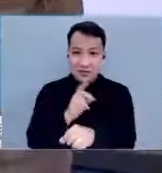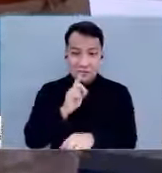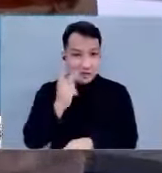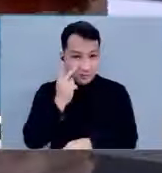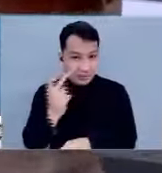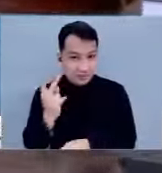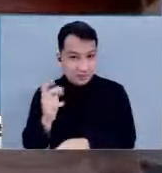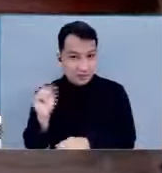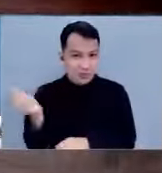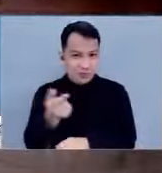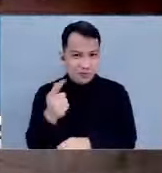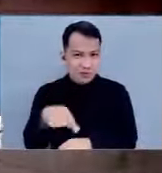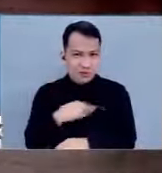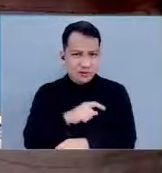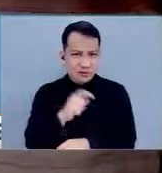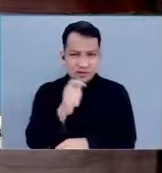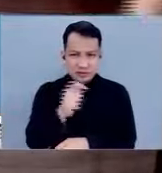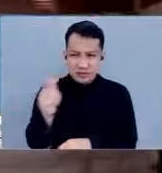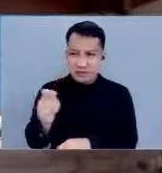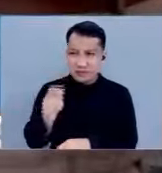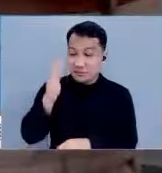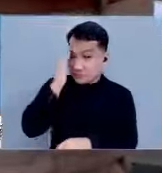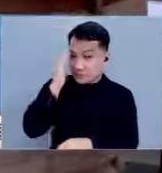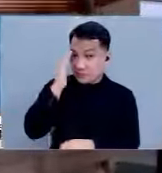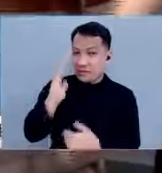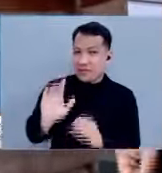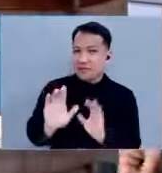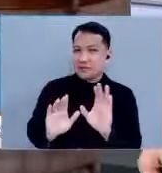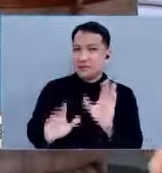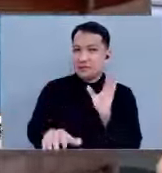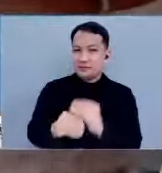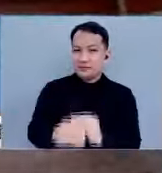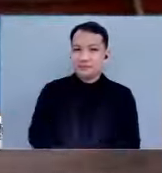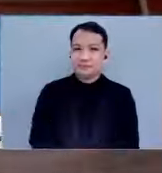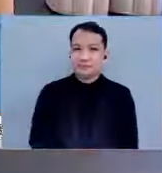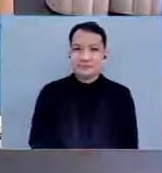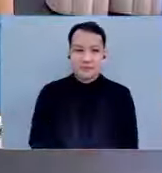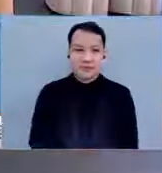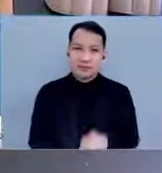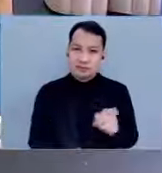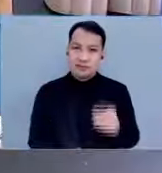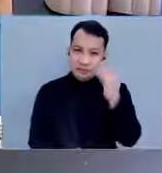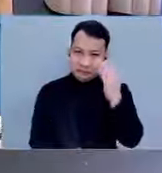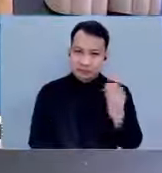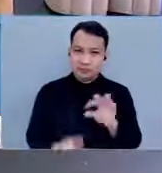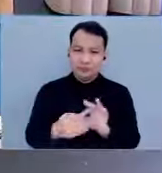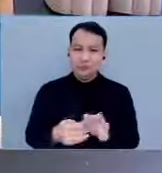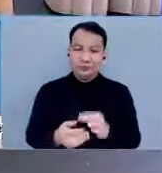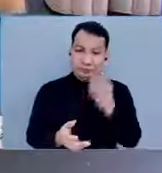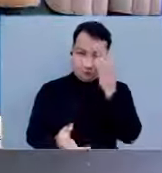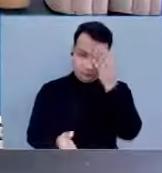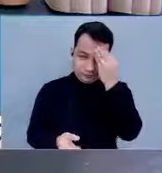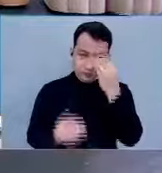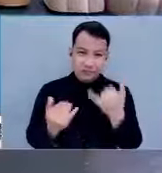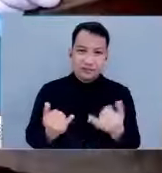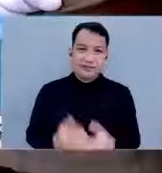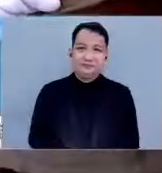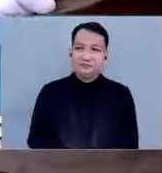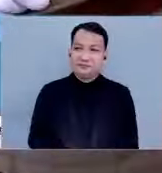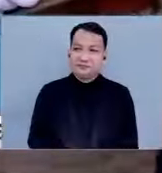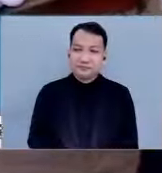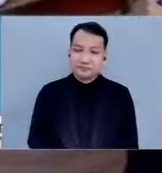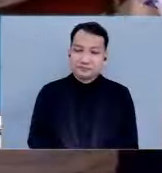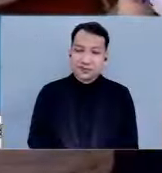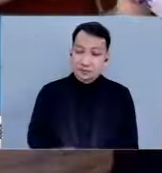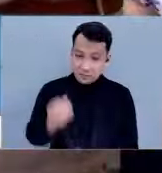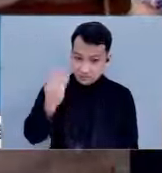lahat ng tiktok Trends alam nila Ikaw din Mommy ay matututo pa tayo ngayon kaya naman libo-libo